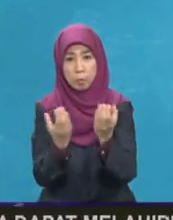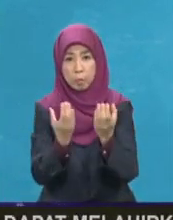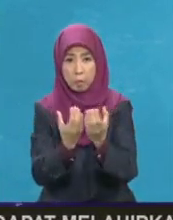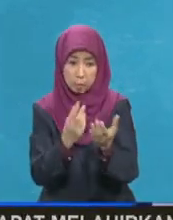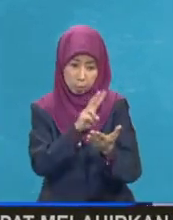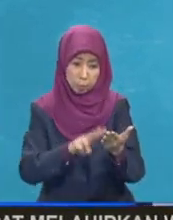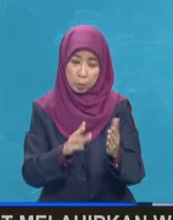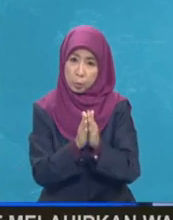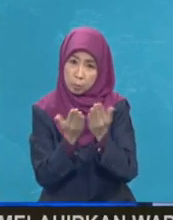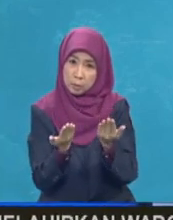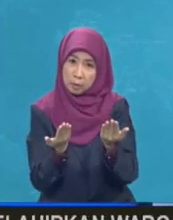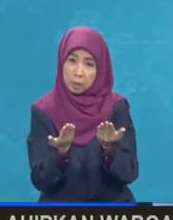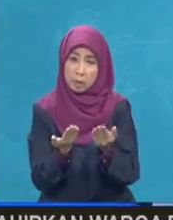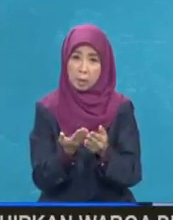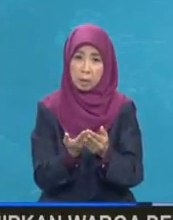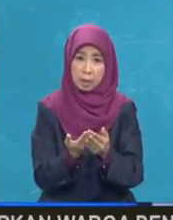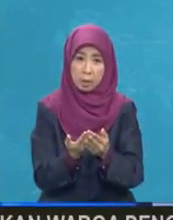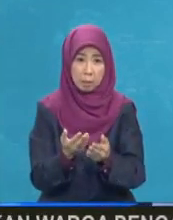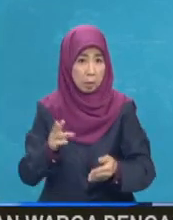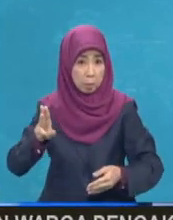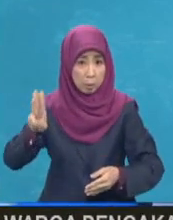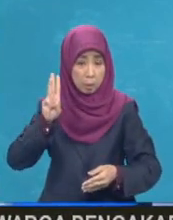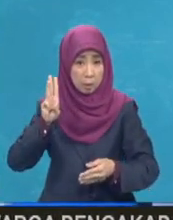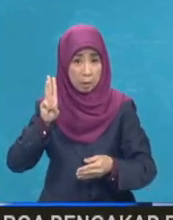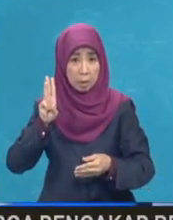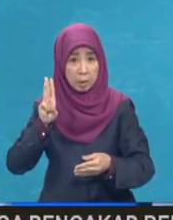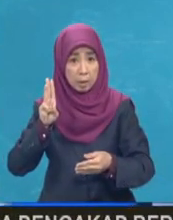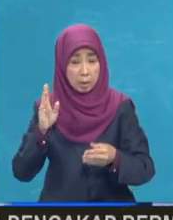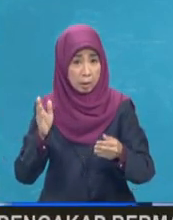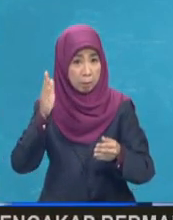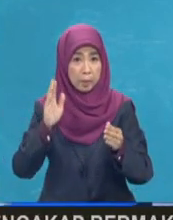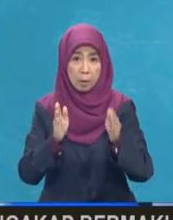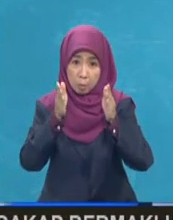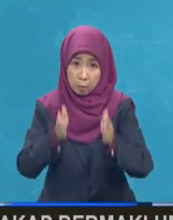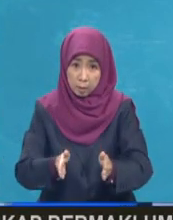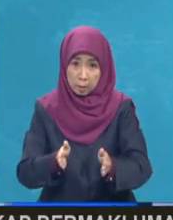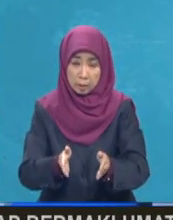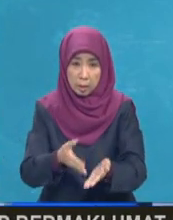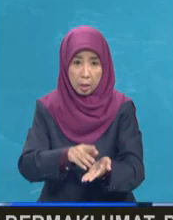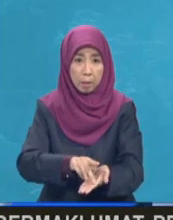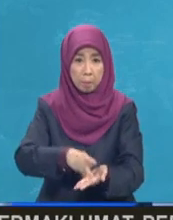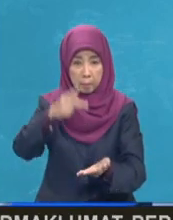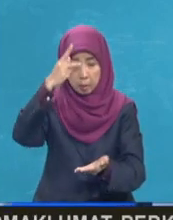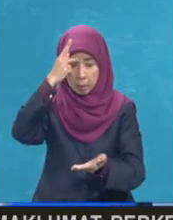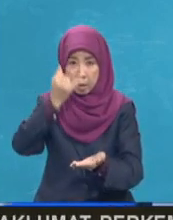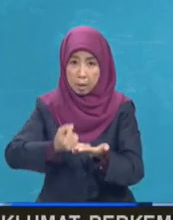dan sekaligus dapat melahirkan warga pengakap bermakna Mad berkemah Iran dan berpengetahuan